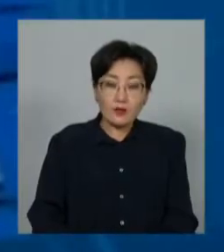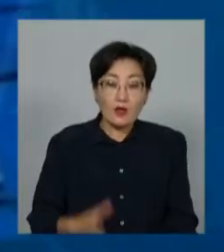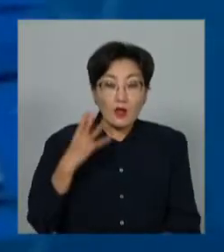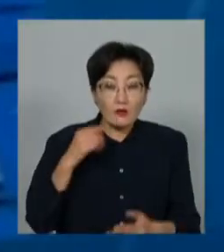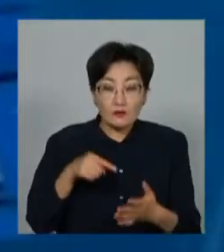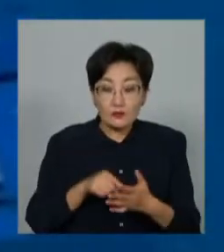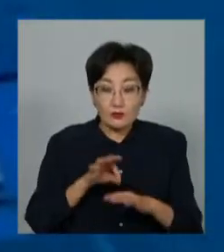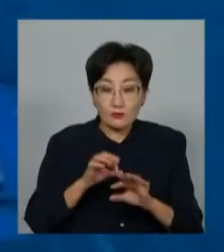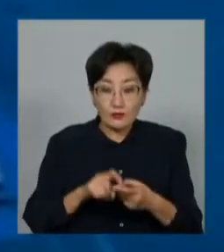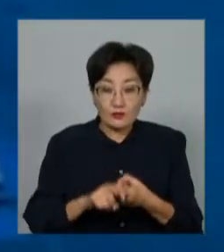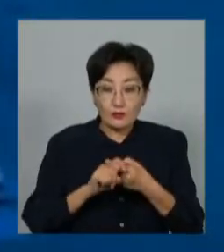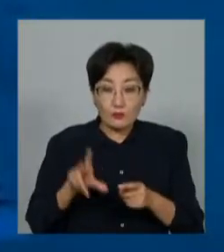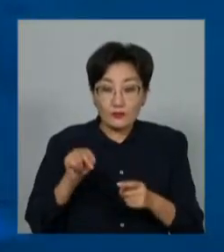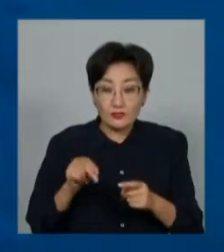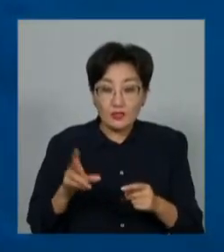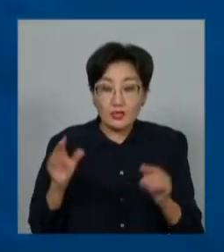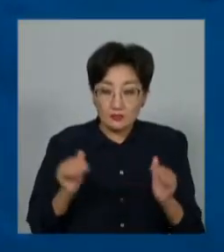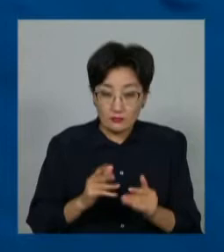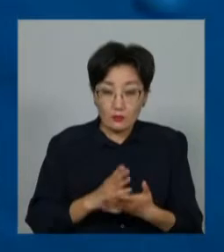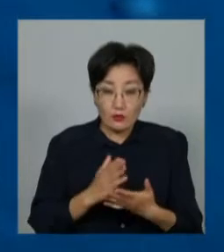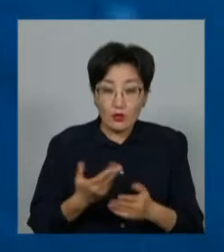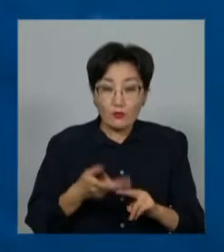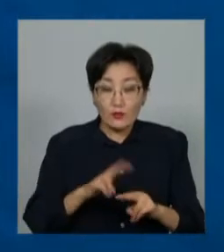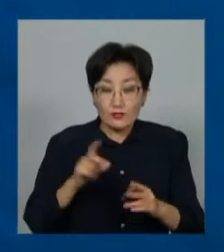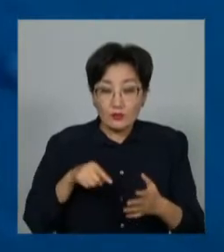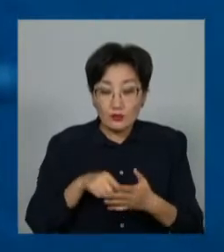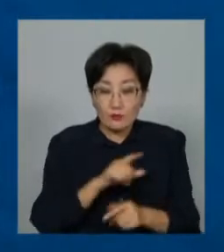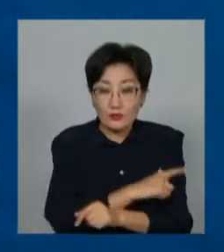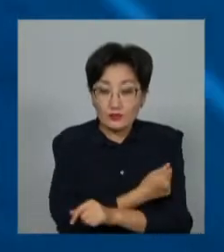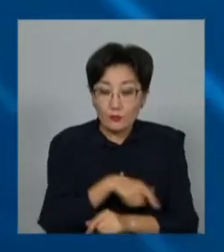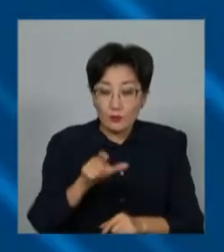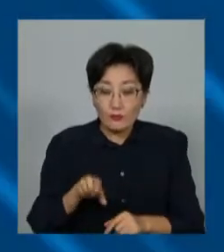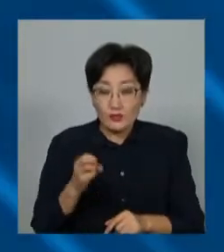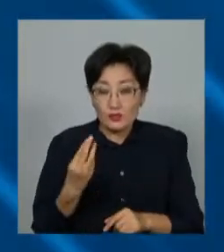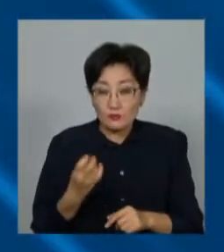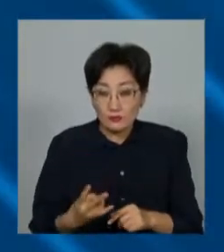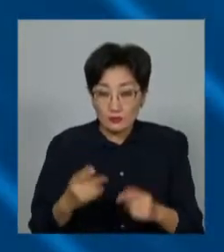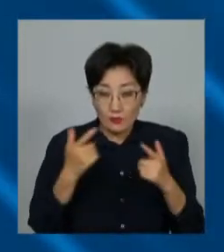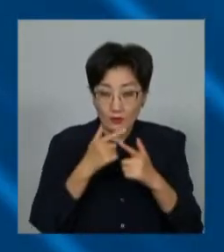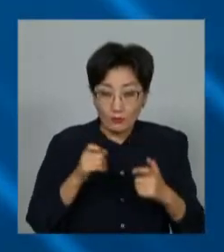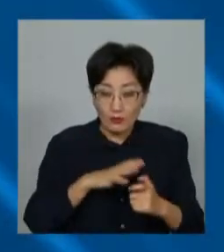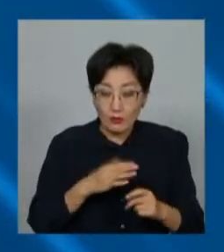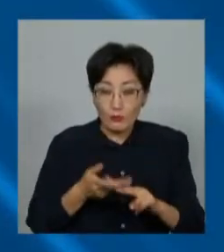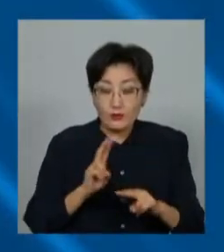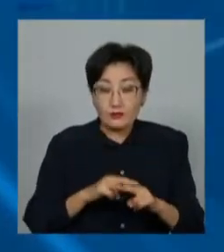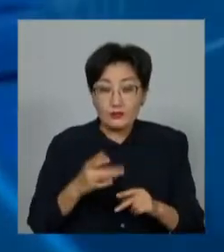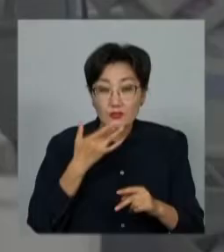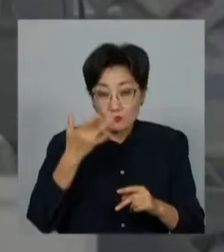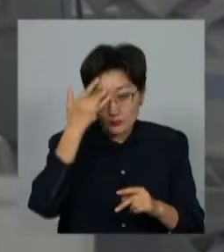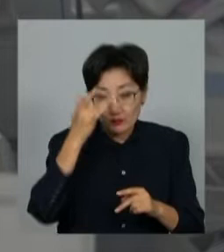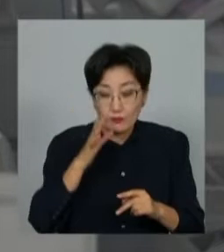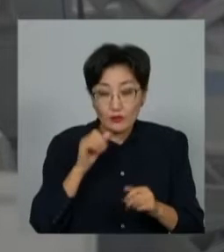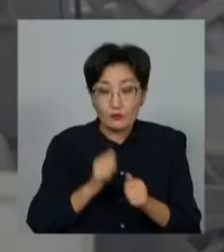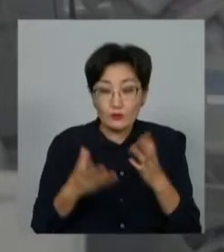Алматыда коронавирус жұқтырғандардың саны азайып келеді. Бұл туралы қаланың бас санитар дәрігері Жандарбек Бекшин мәлімдеді. Бұған дейін жаз мезгілінде